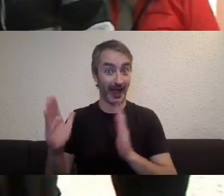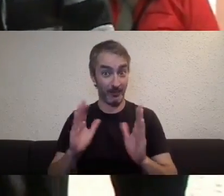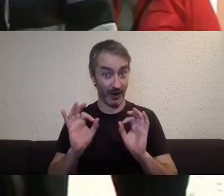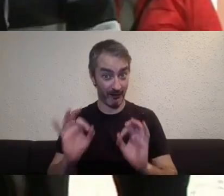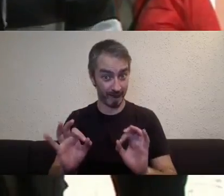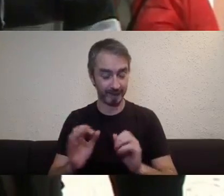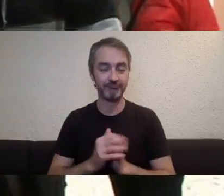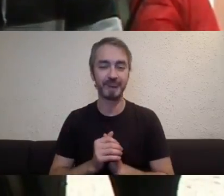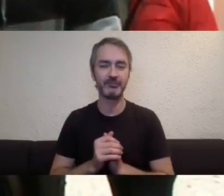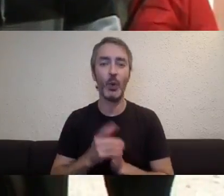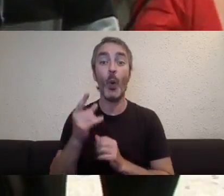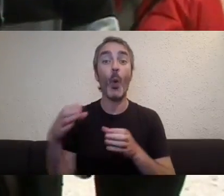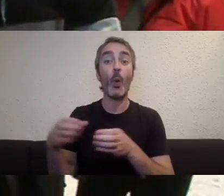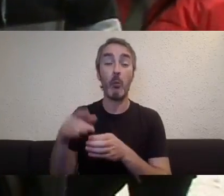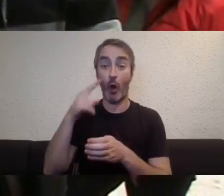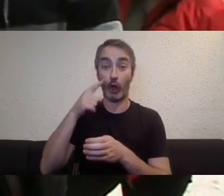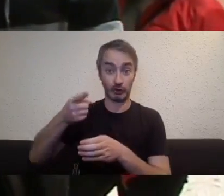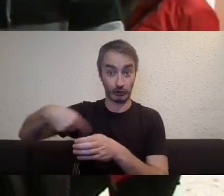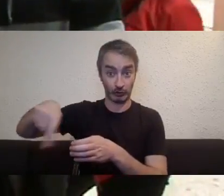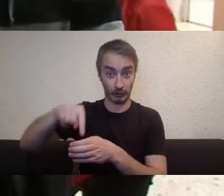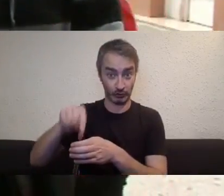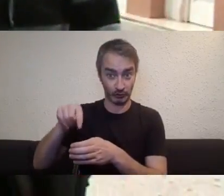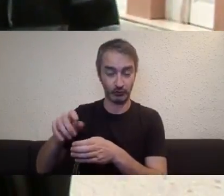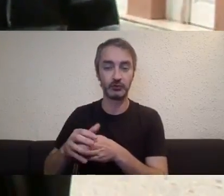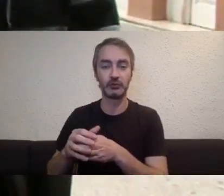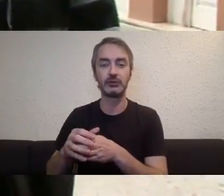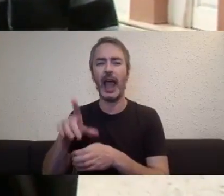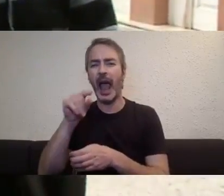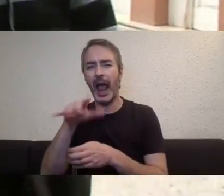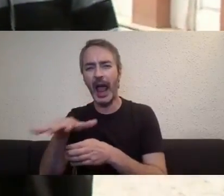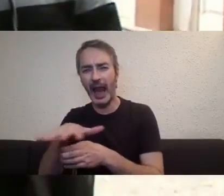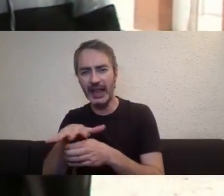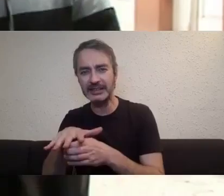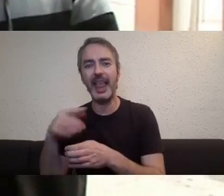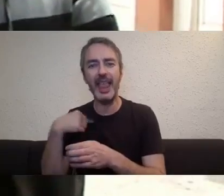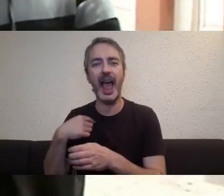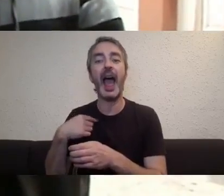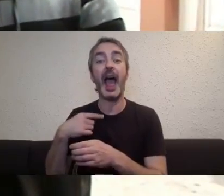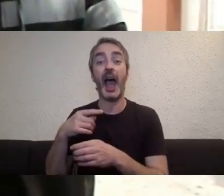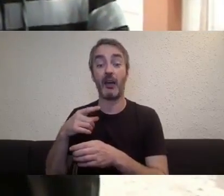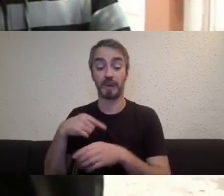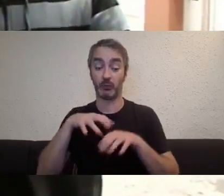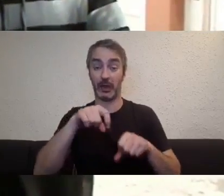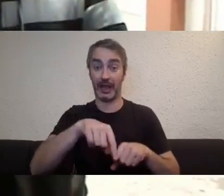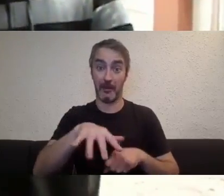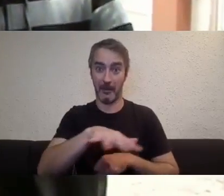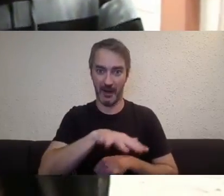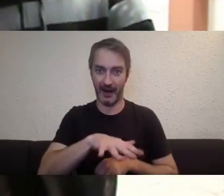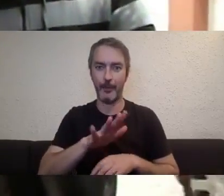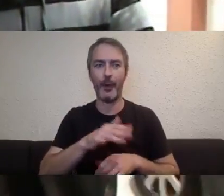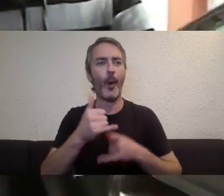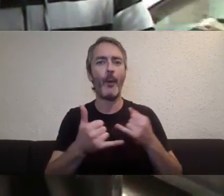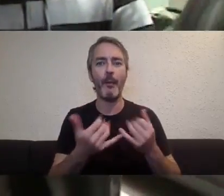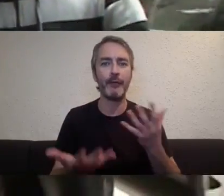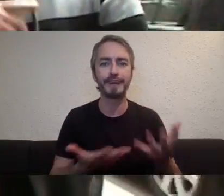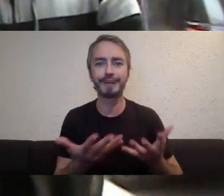llavors va coincidir aquella època pues, que hi havia un grup de nois de gent de Gràcia o que havien ocupat una casa aquí al